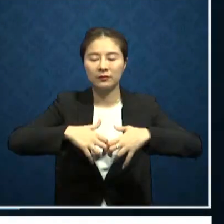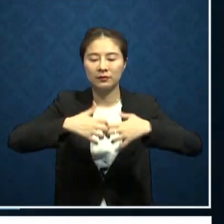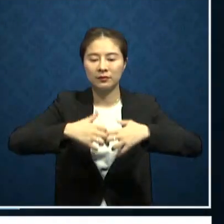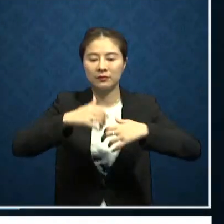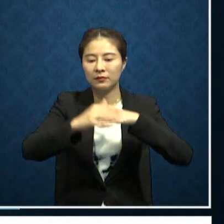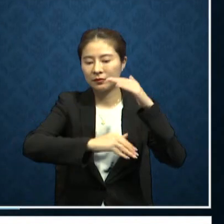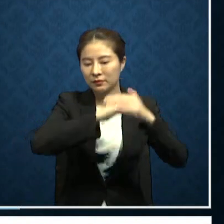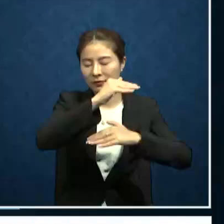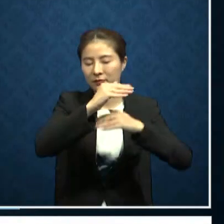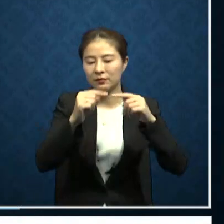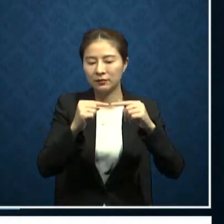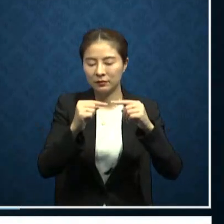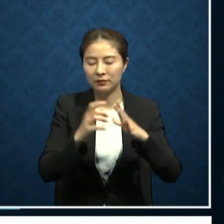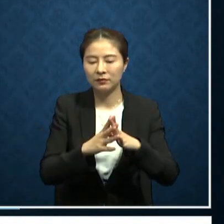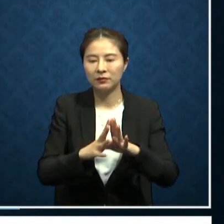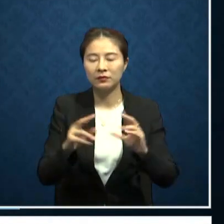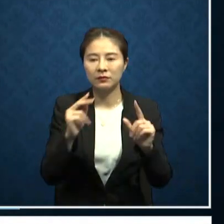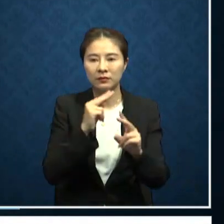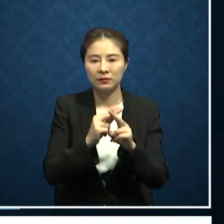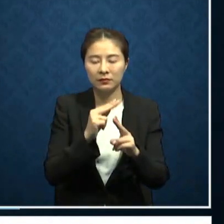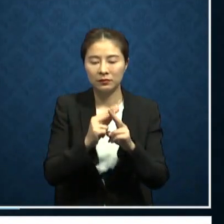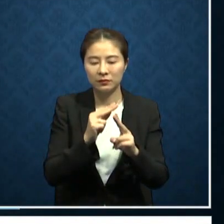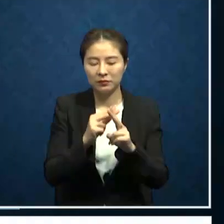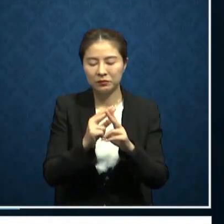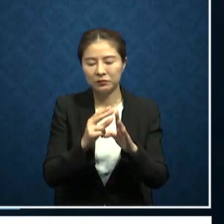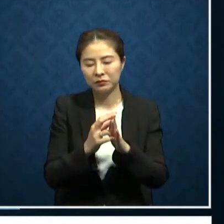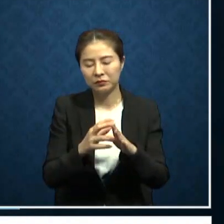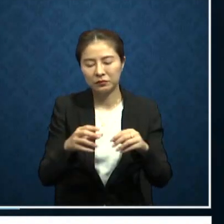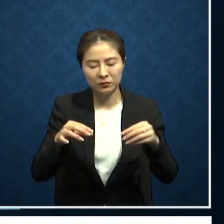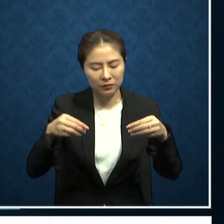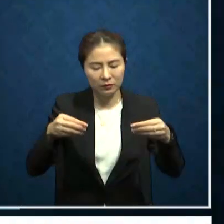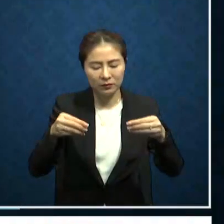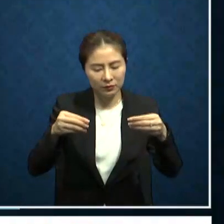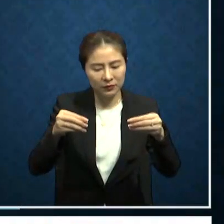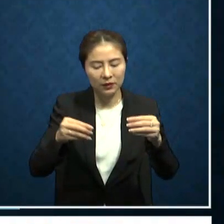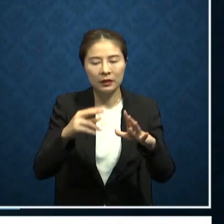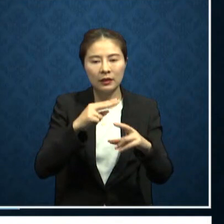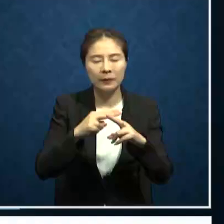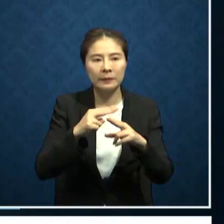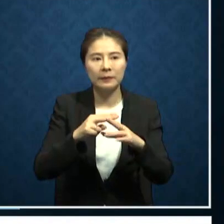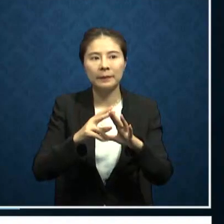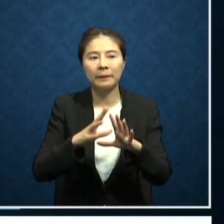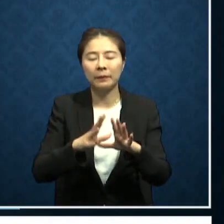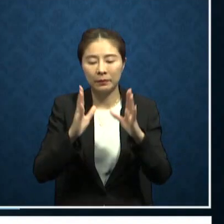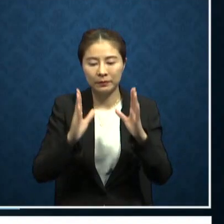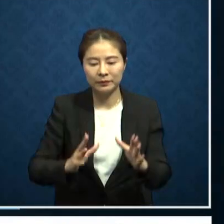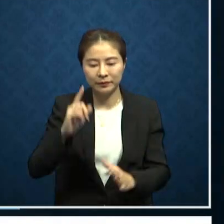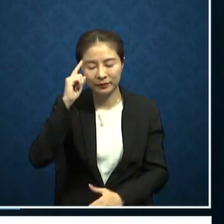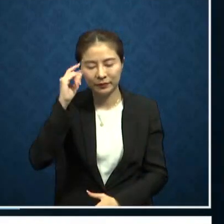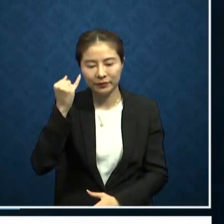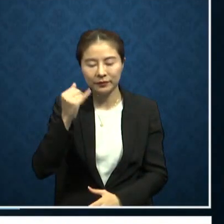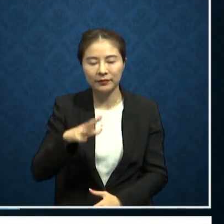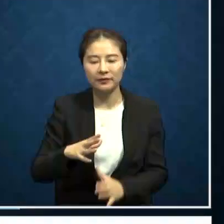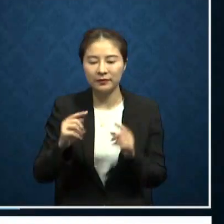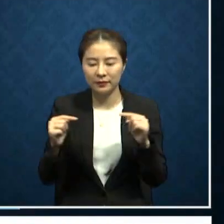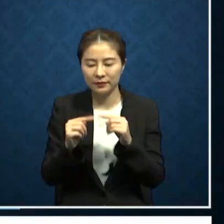แบรนด์และอัตลักษณ์ของแบรนด์นะคะแล้วก็พัฒนาในเรื่องของกลุ่มลูกค้าใหม่ในกลุ่มต่างประเทศแล้วก็กลุ่มธุรกิจแฟชั่นที่เป็น smesใน